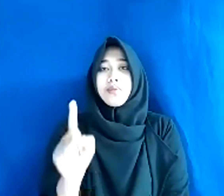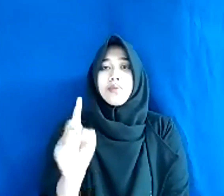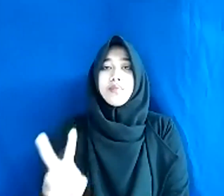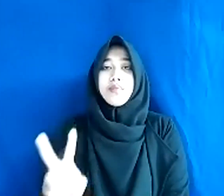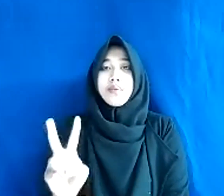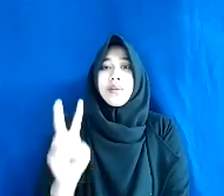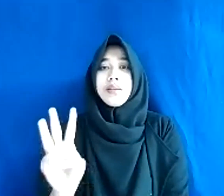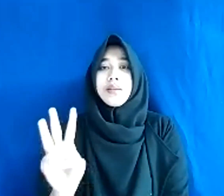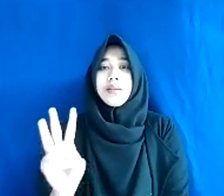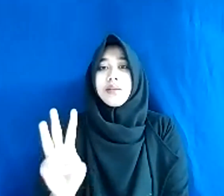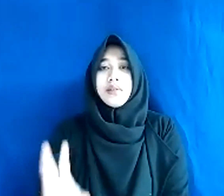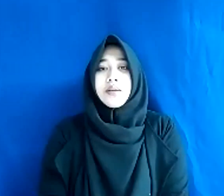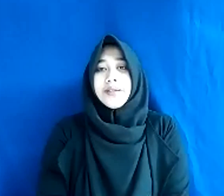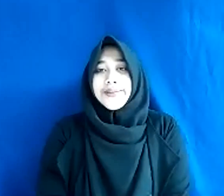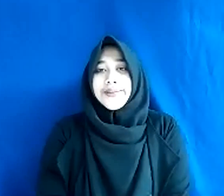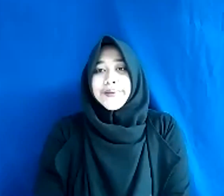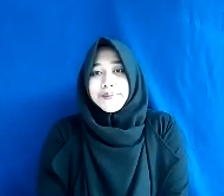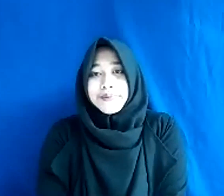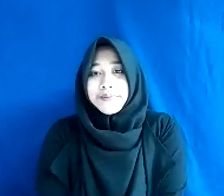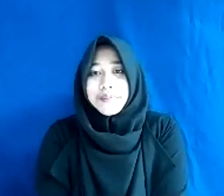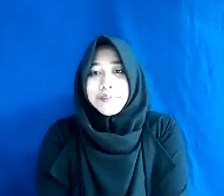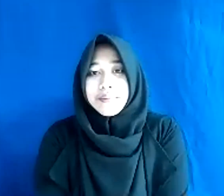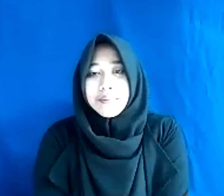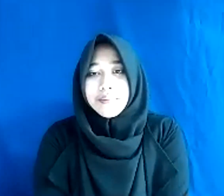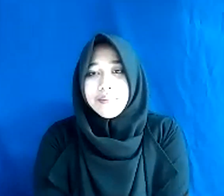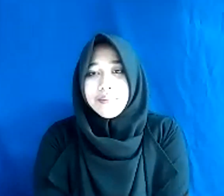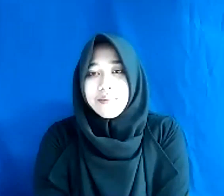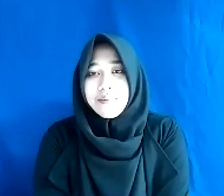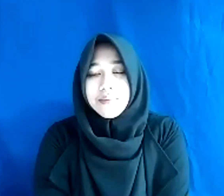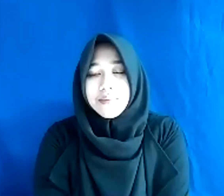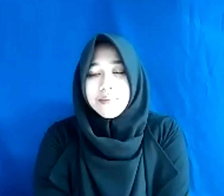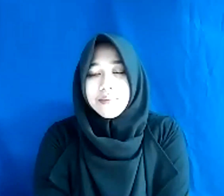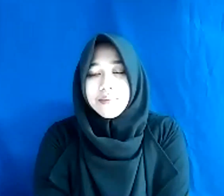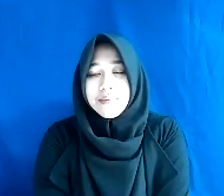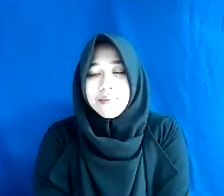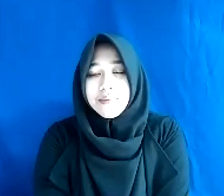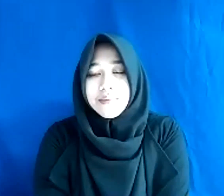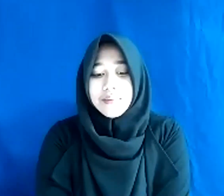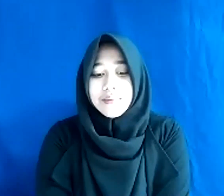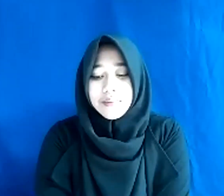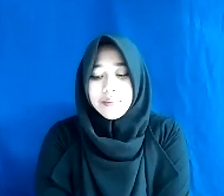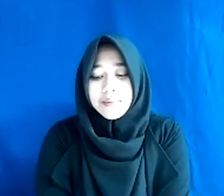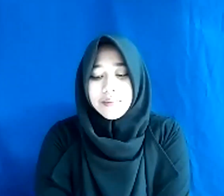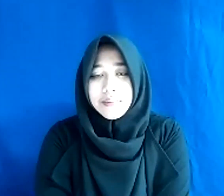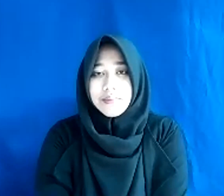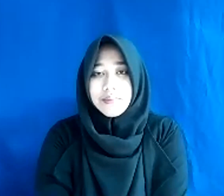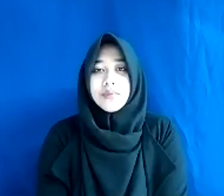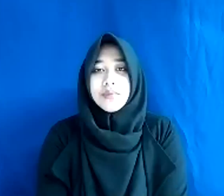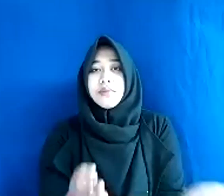1, 2, 3. Oke. Terima kasih banyak. Silakan Bapak Ibu yang akan kundur,